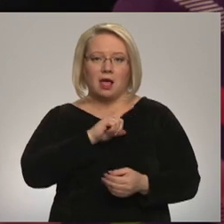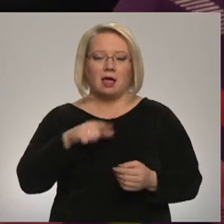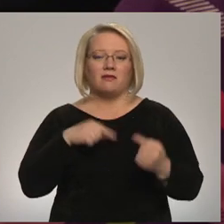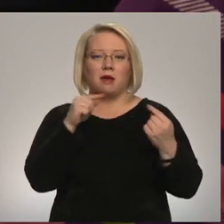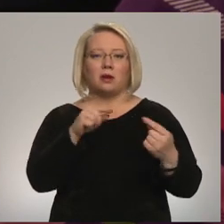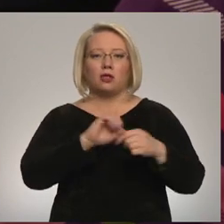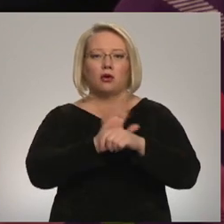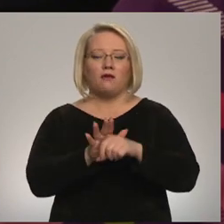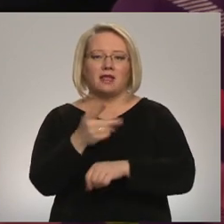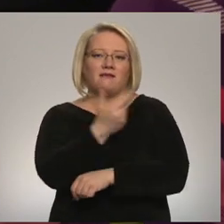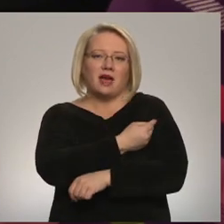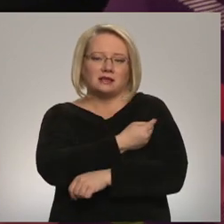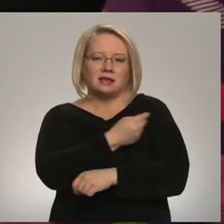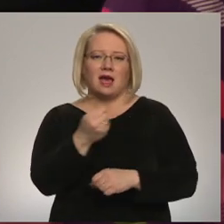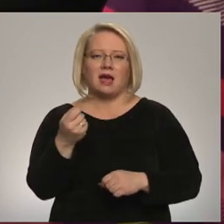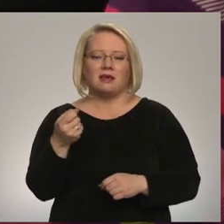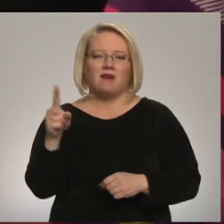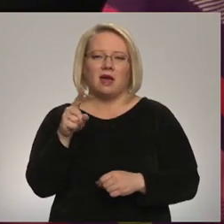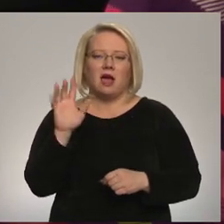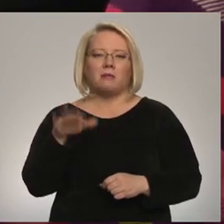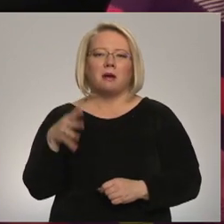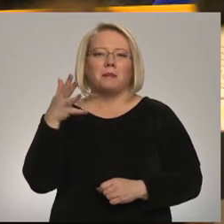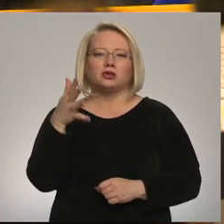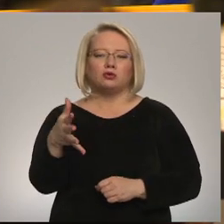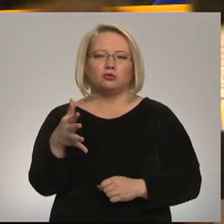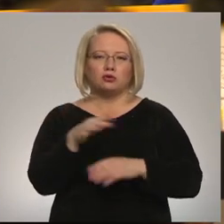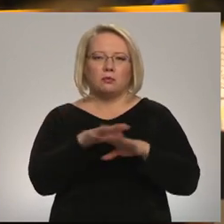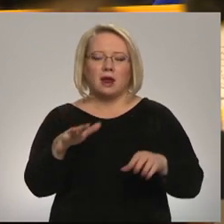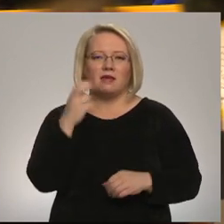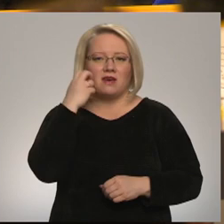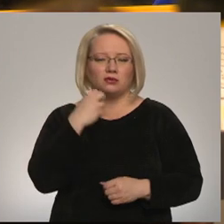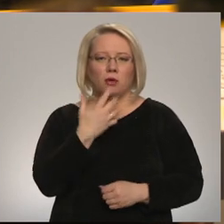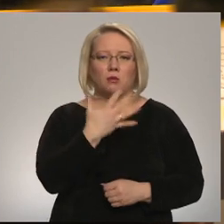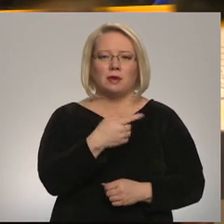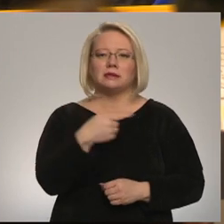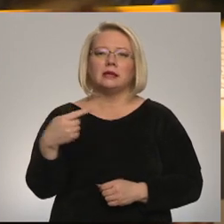COVID-19 vakcinēti nedaudz virs 5000 bērnu vecumā no 5